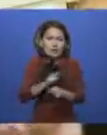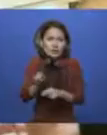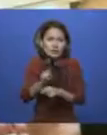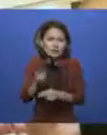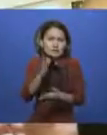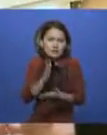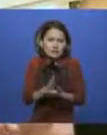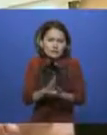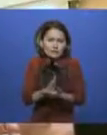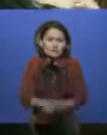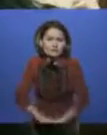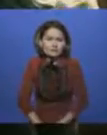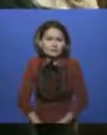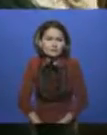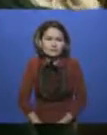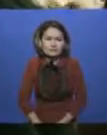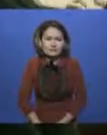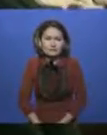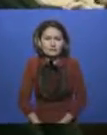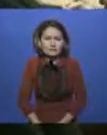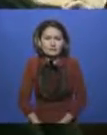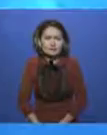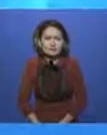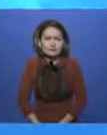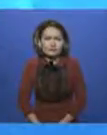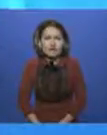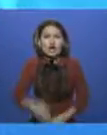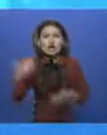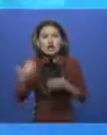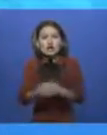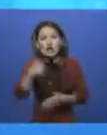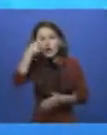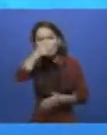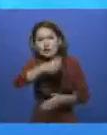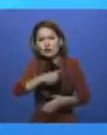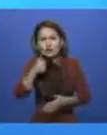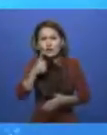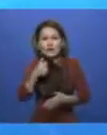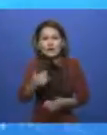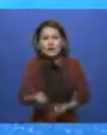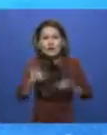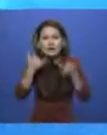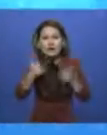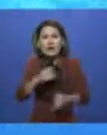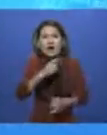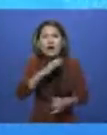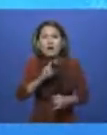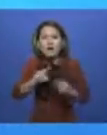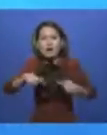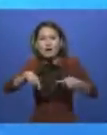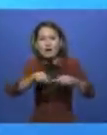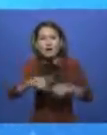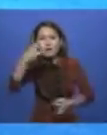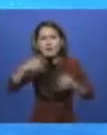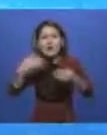үйретті. Мөлдір Мұсаева, Саламат Бекбаев, Ақтау. Жаңа жыл қарсаңында Хабар телеарнасы өз көрерменіне Sketch.com